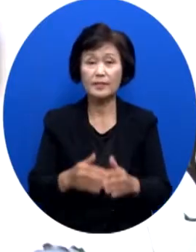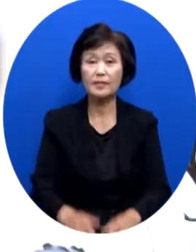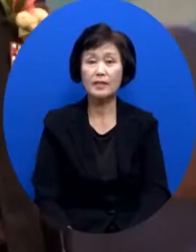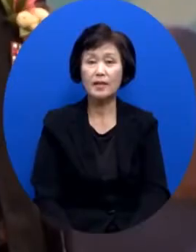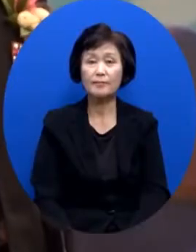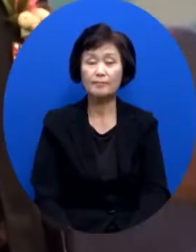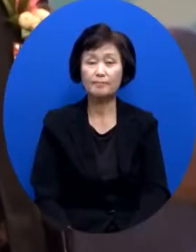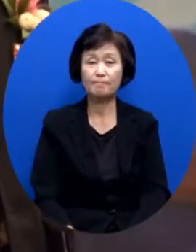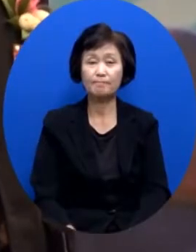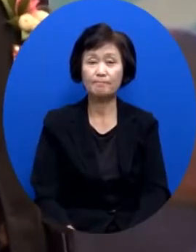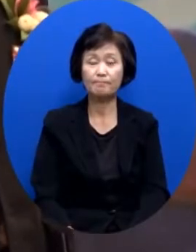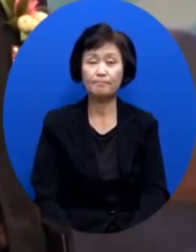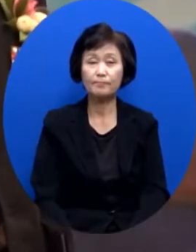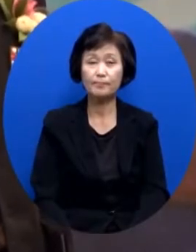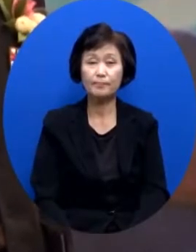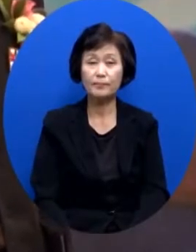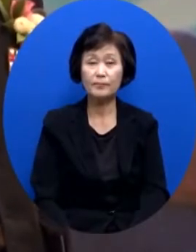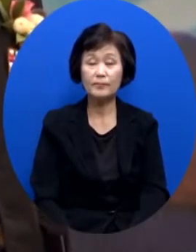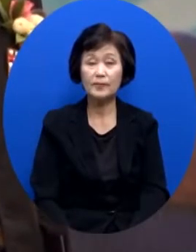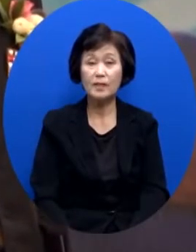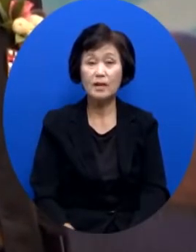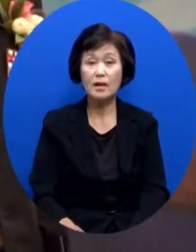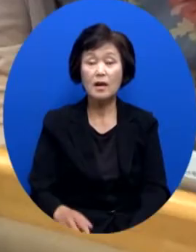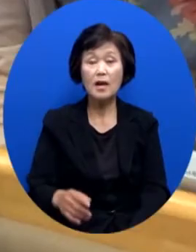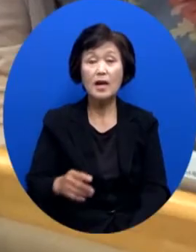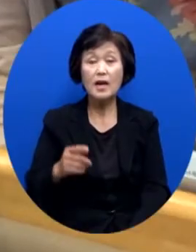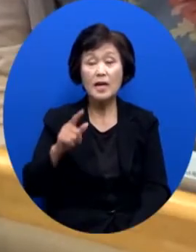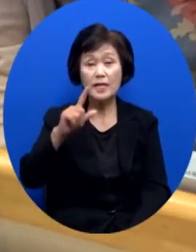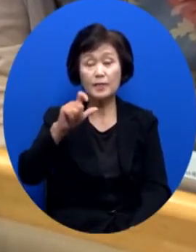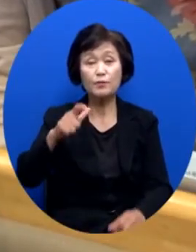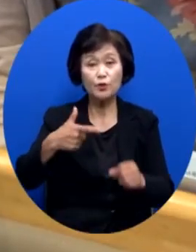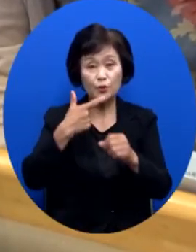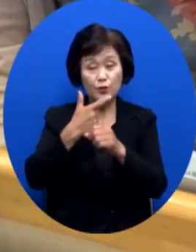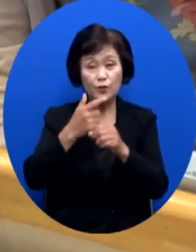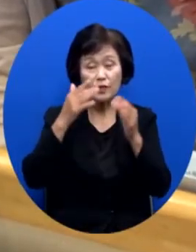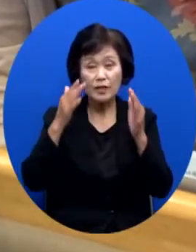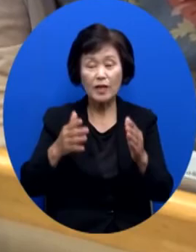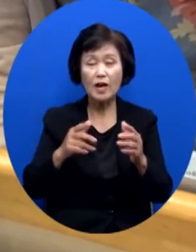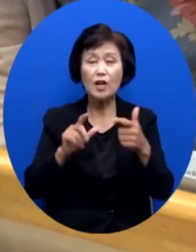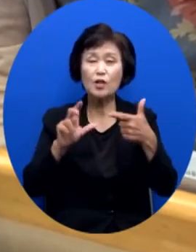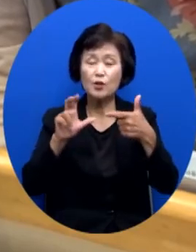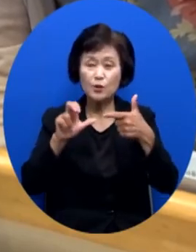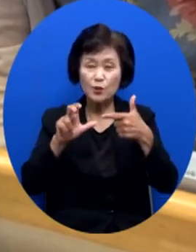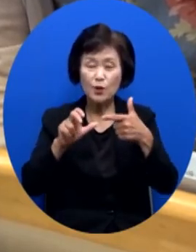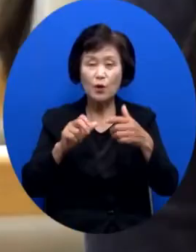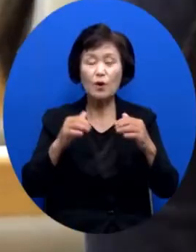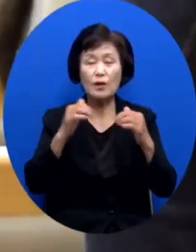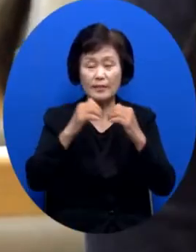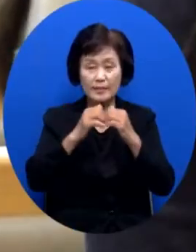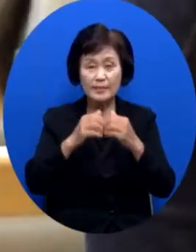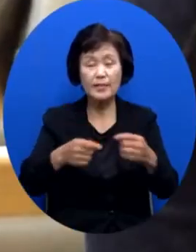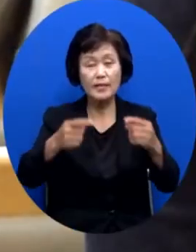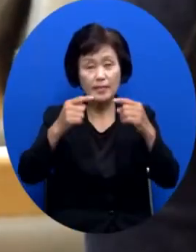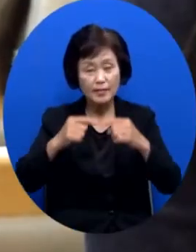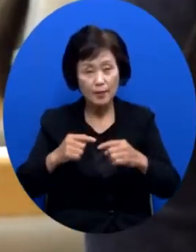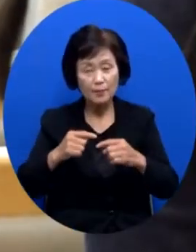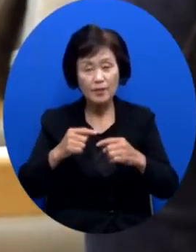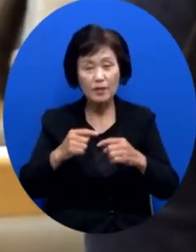감사하다 고 전했습니다 새해 된 교회는 지난 16년 동안 6.25 전쟁 참전 용사 보온 행사를 진행해